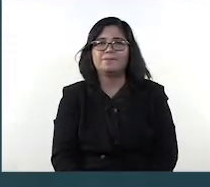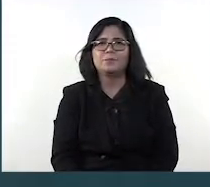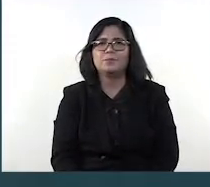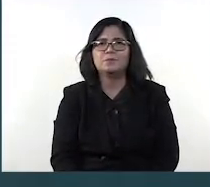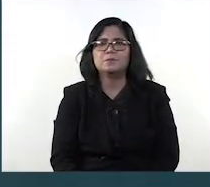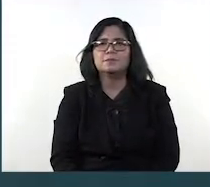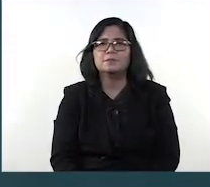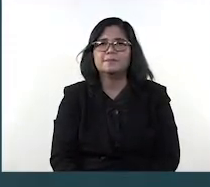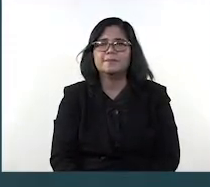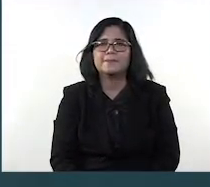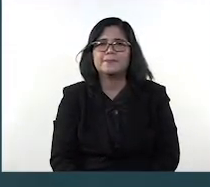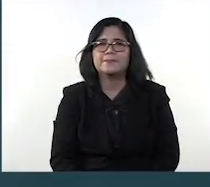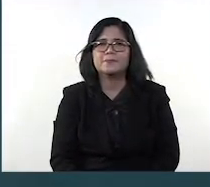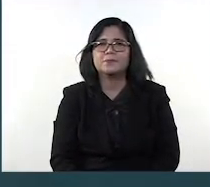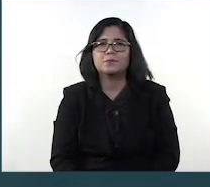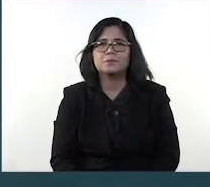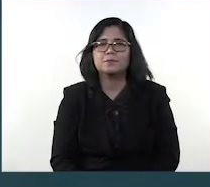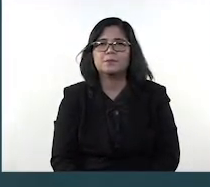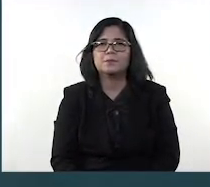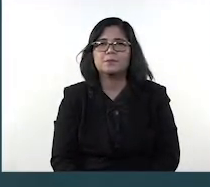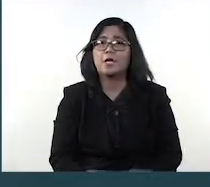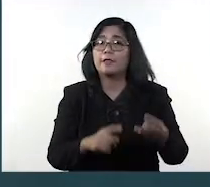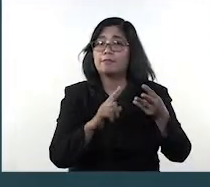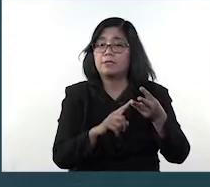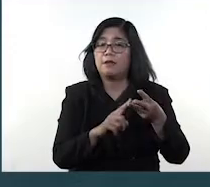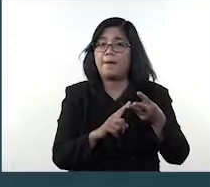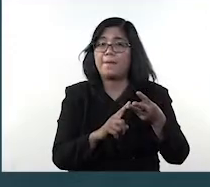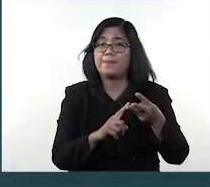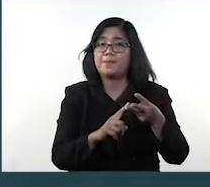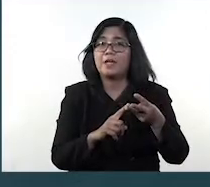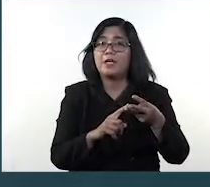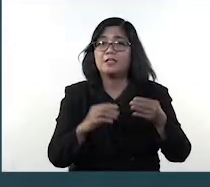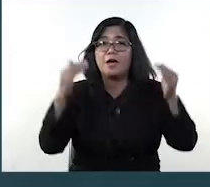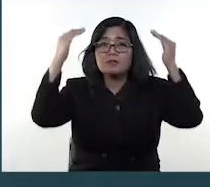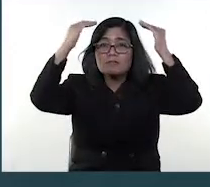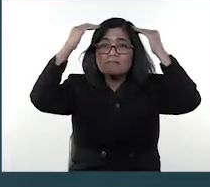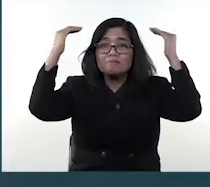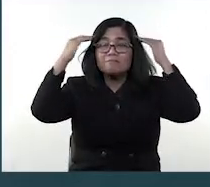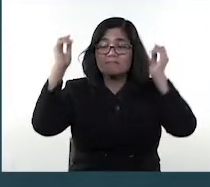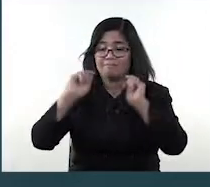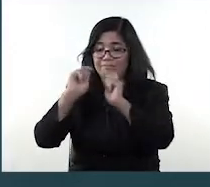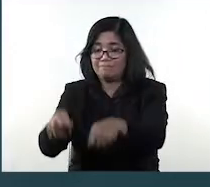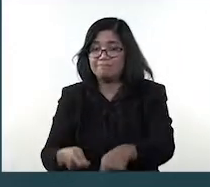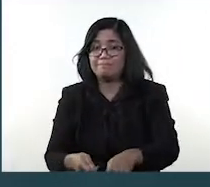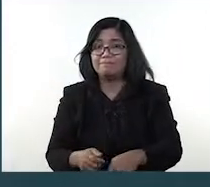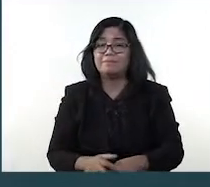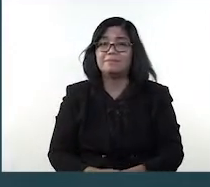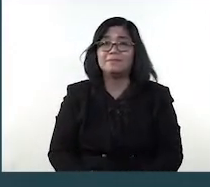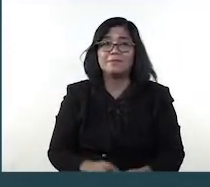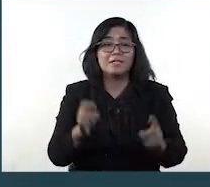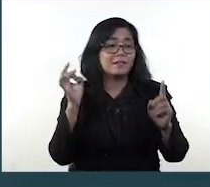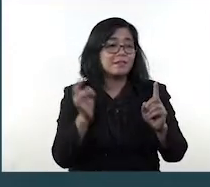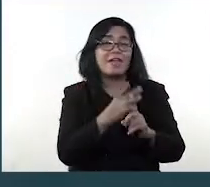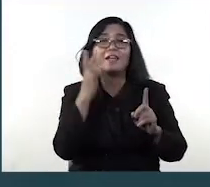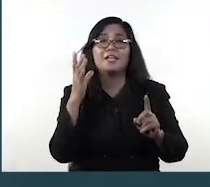Hai Yusra Siapa yang Paulus katakan di bukit harus aktif dan mempunyai target yaitu